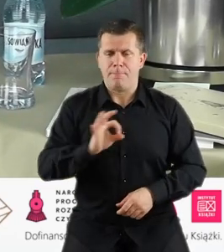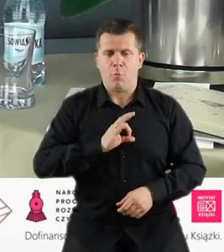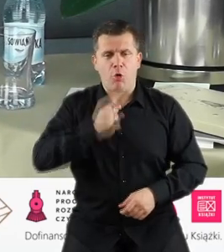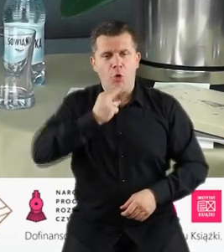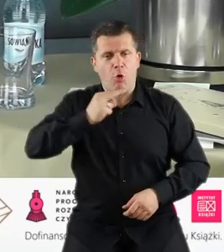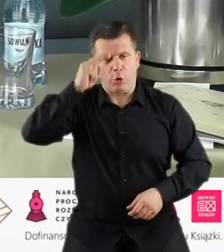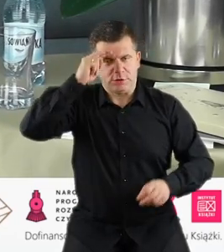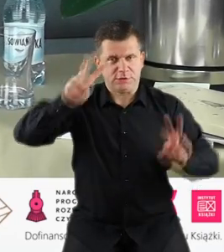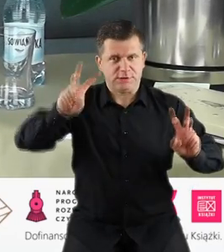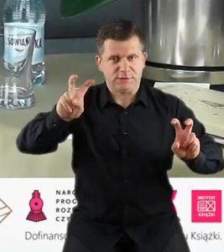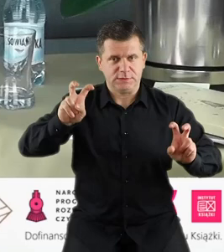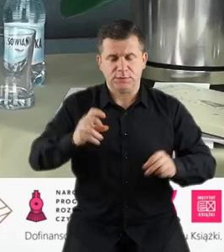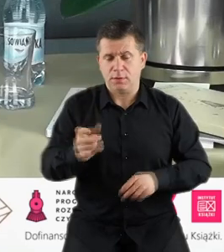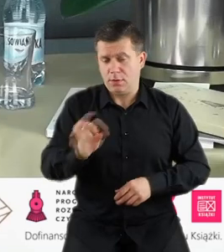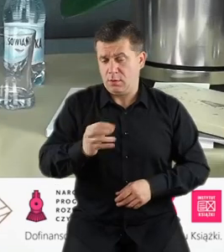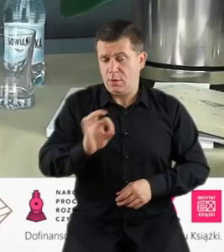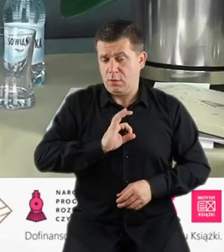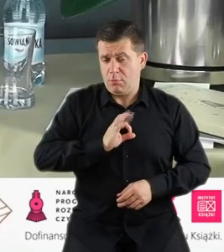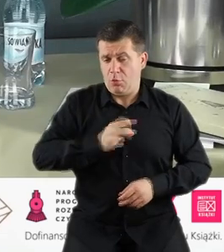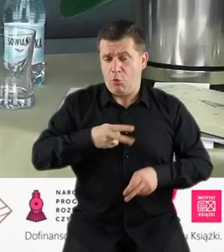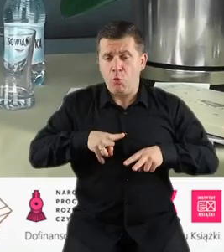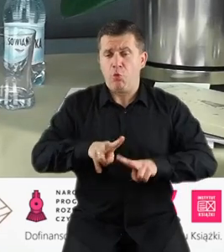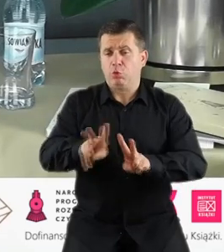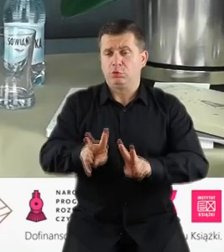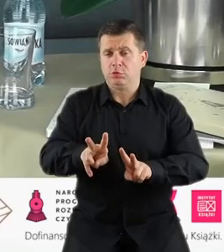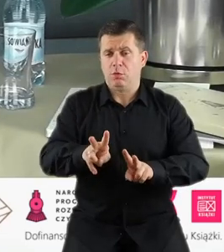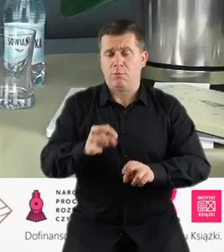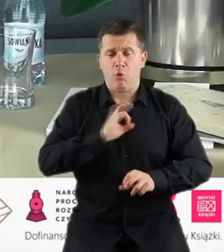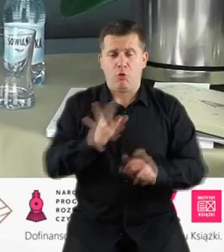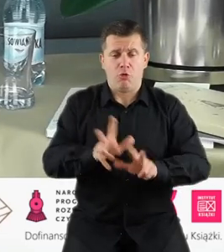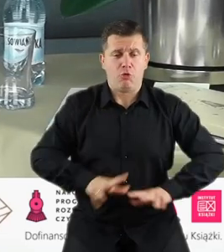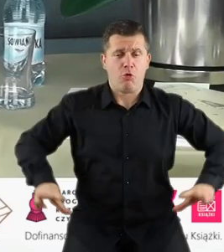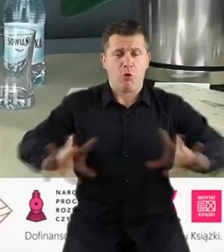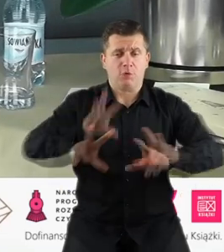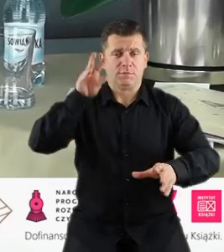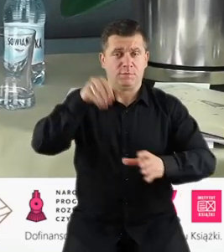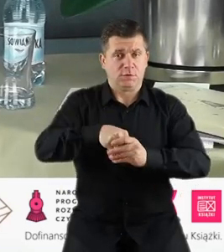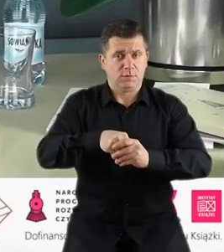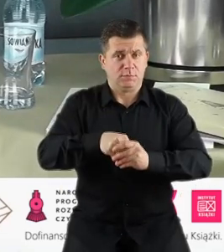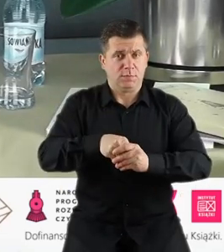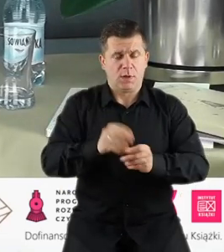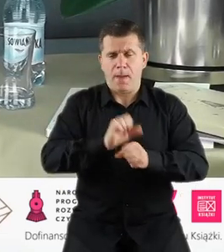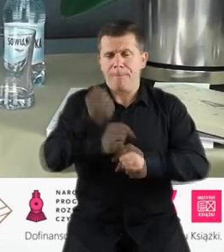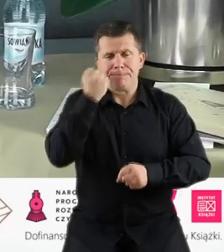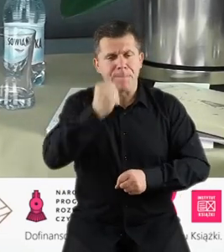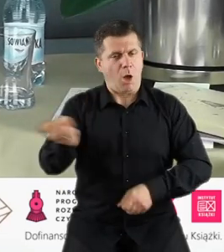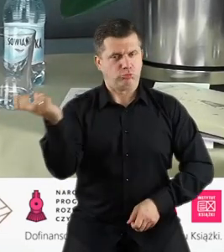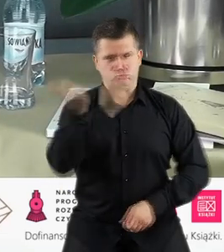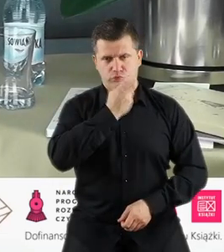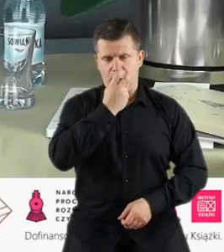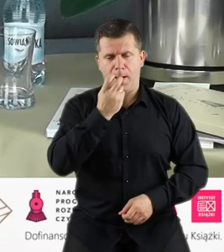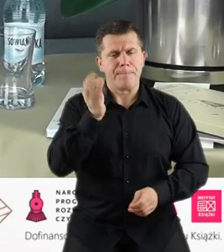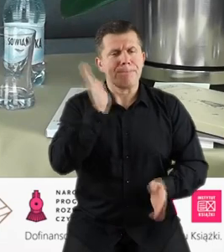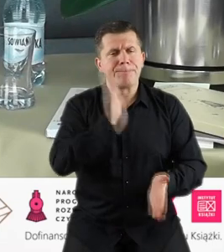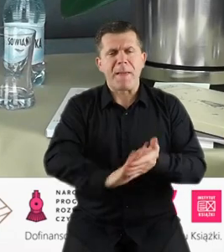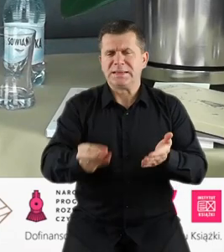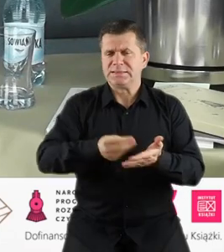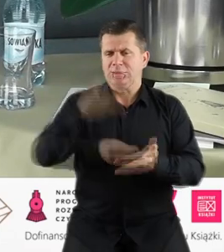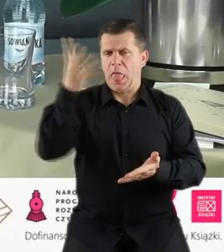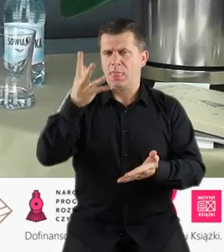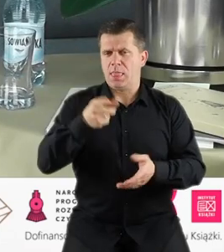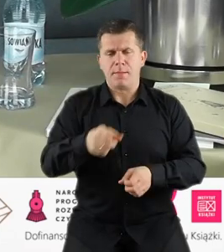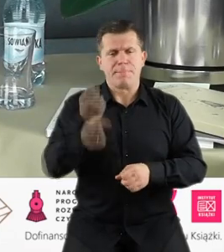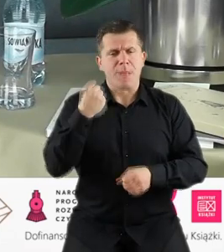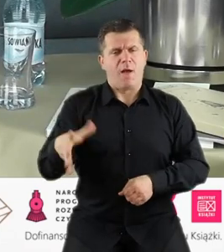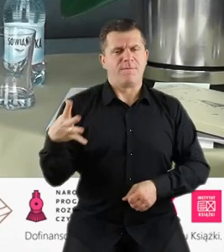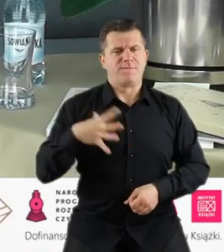mojej ojczyzny i udział moich rodzin różnych, tak, w tym jest bardzo ciekawy, jest bezcenny, jest bardzo